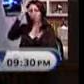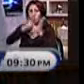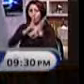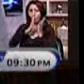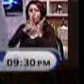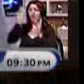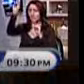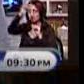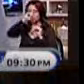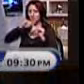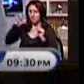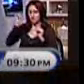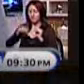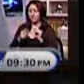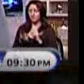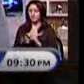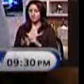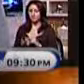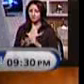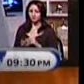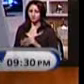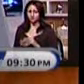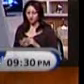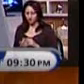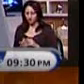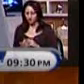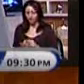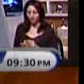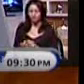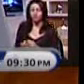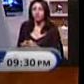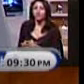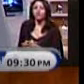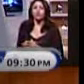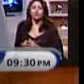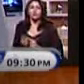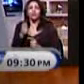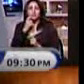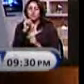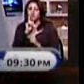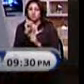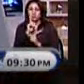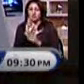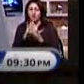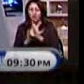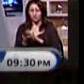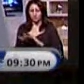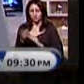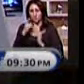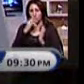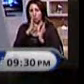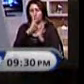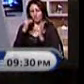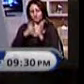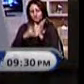حركة أنت تمرد. شايفهم تمردوا على قيادة المعارضة شباب التمرد؟ لا أنا شايف إن هم كانوا الحقيقة كانوا